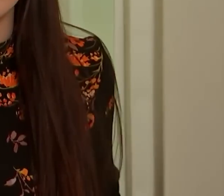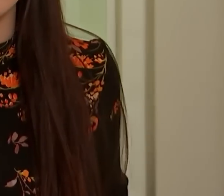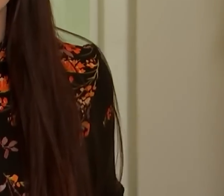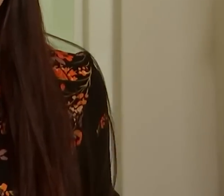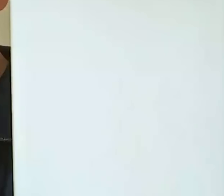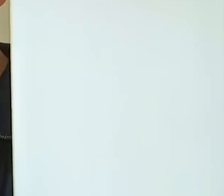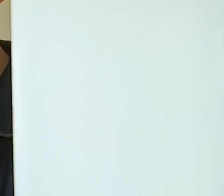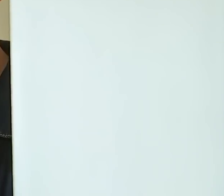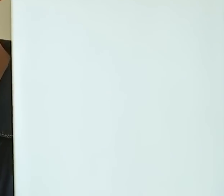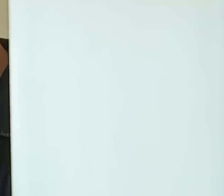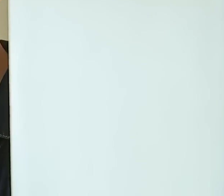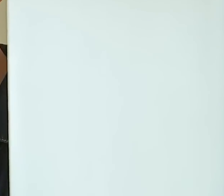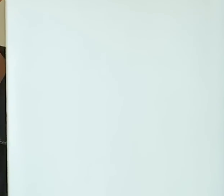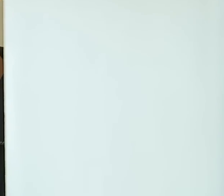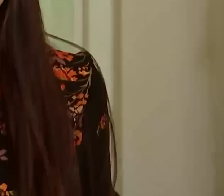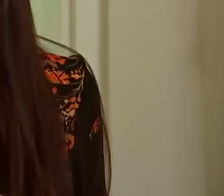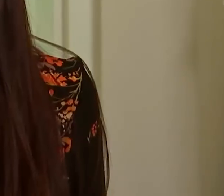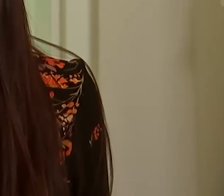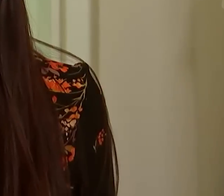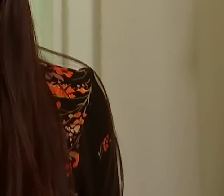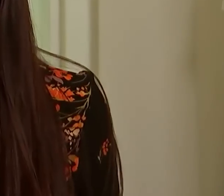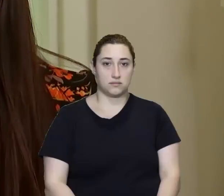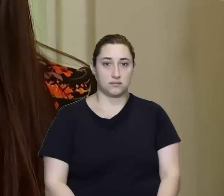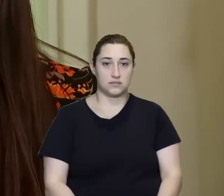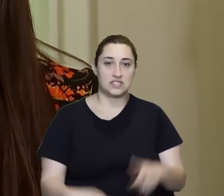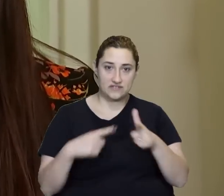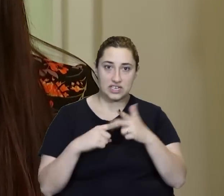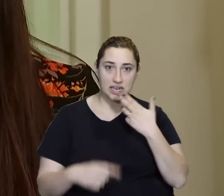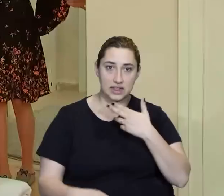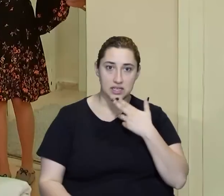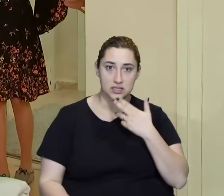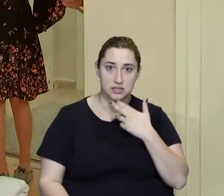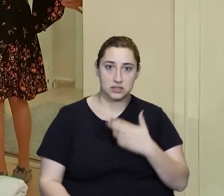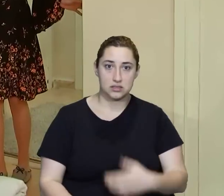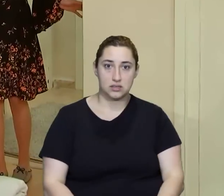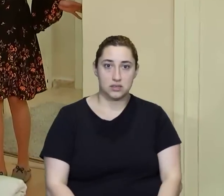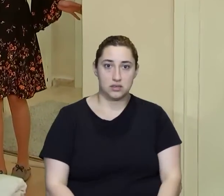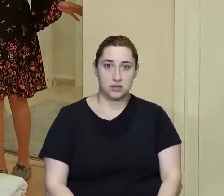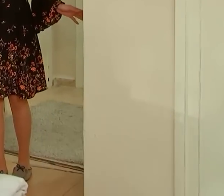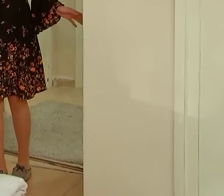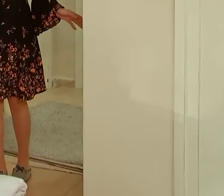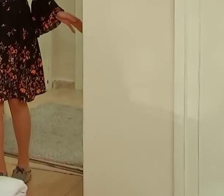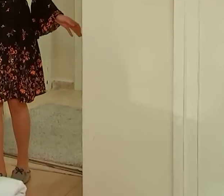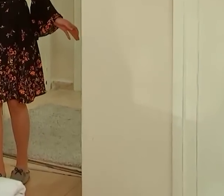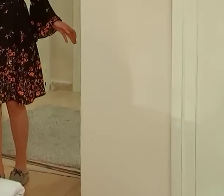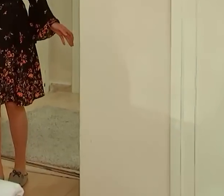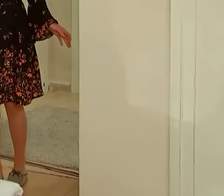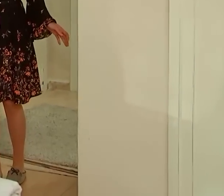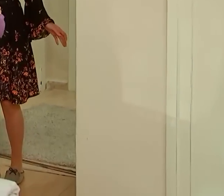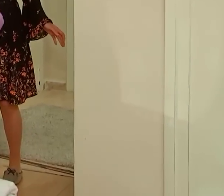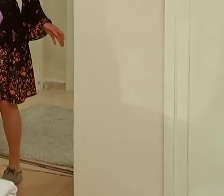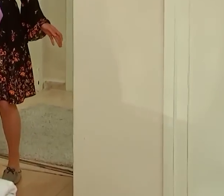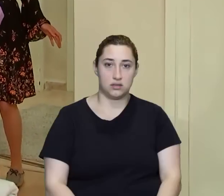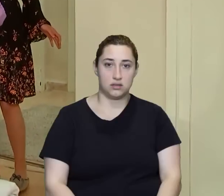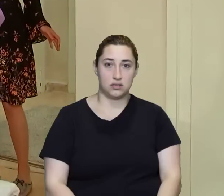halde Ömer'e odaklandı. Ömer ne oldu anlamadım der gibi bakıyor. Fikriye teyze? Fikriye Ömer'in göbeğinden çekilerek Zehra'ya